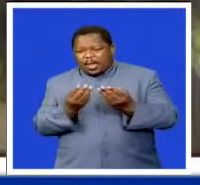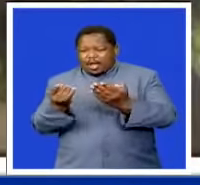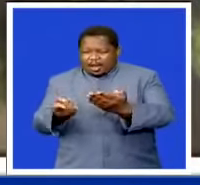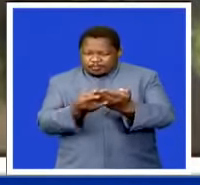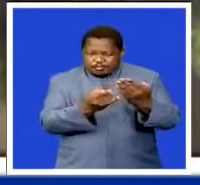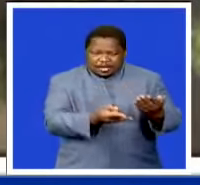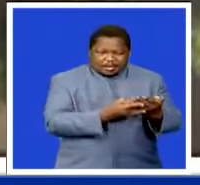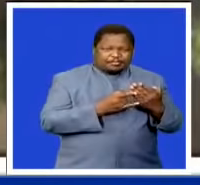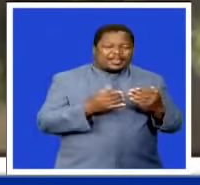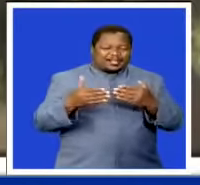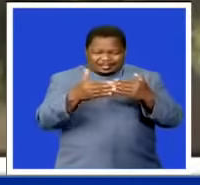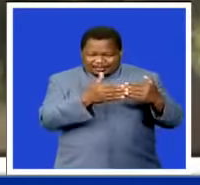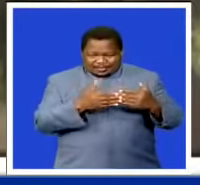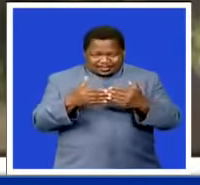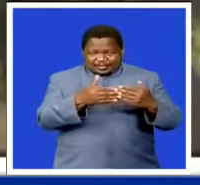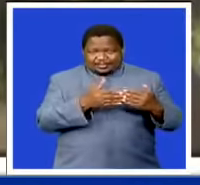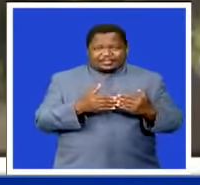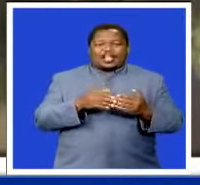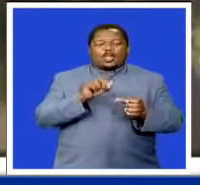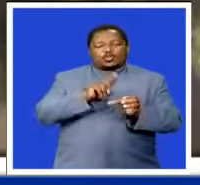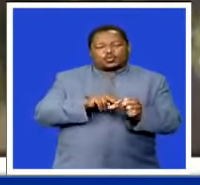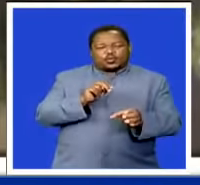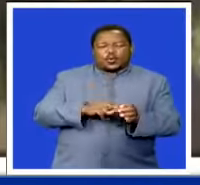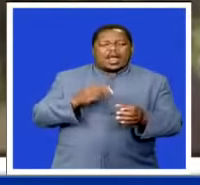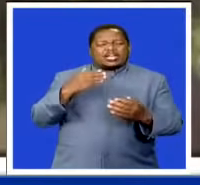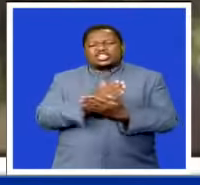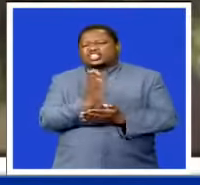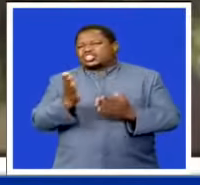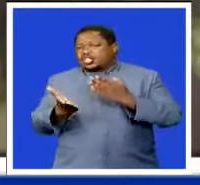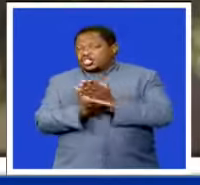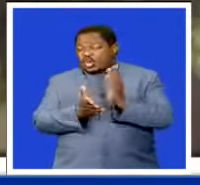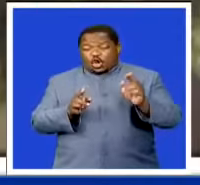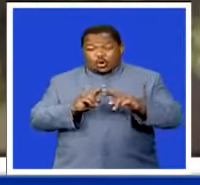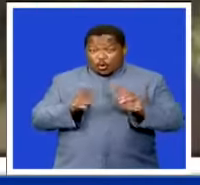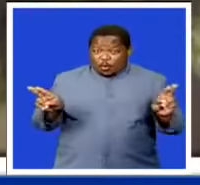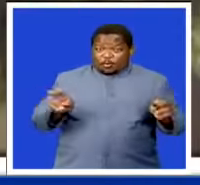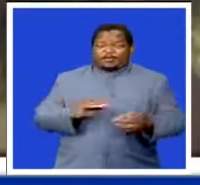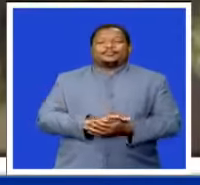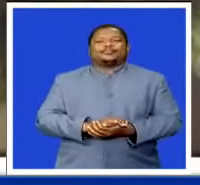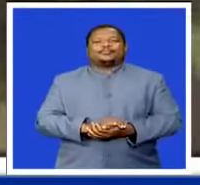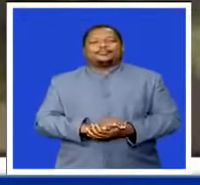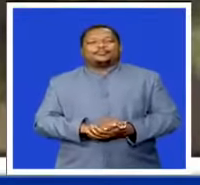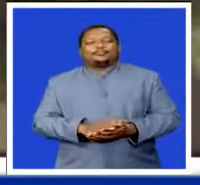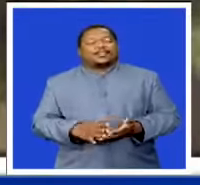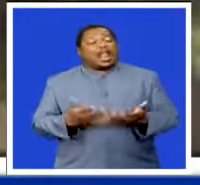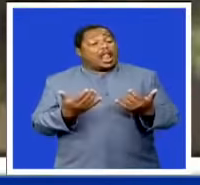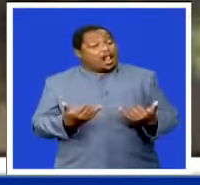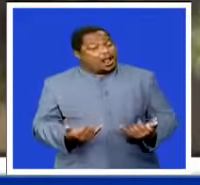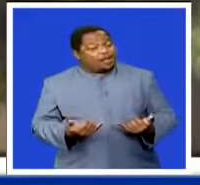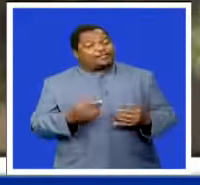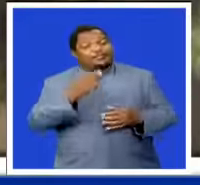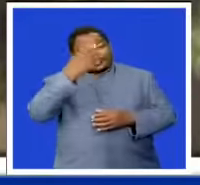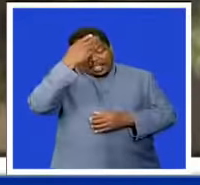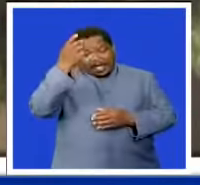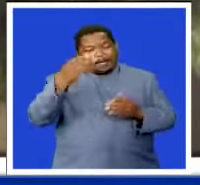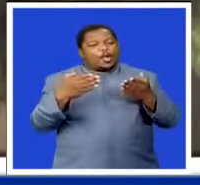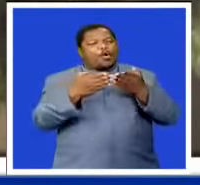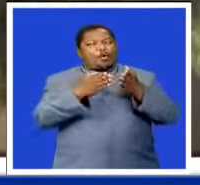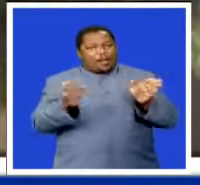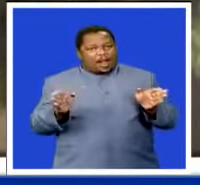Kuvula kwahulumende athi uvula ukuthi akubuyele kuthengiswa lamahewu leswanathako lamlanzi. Akusho ukuthi